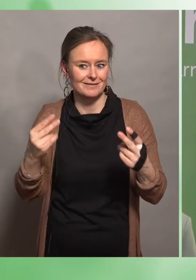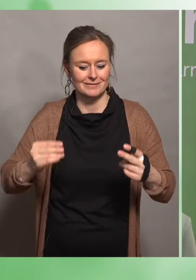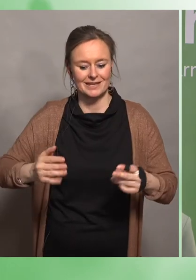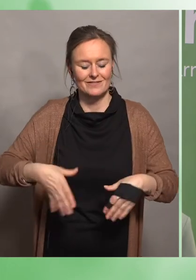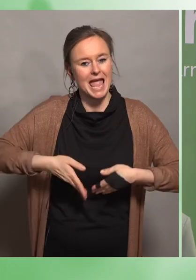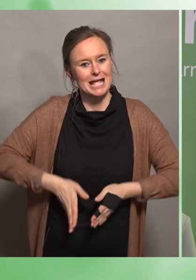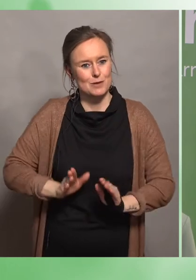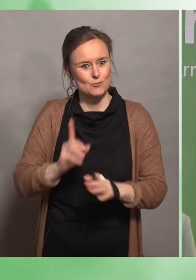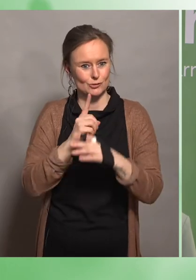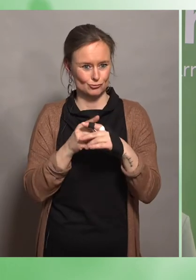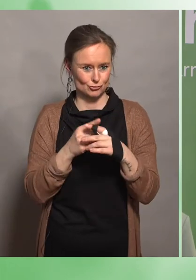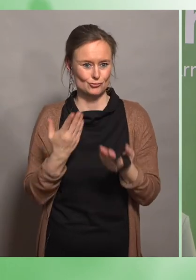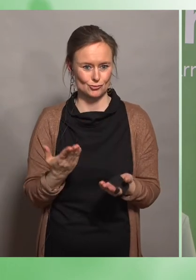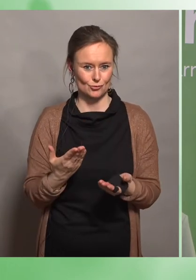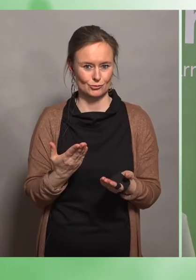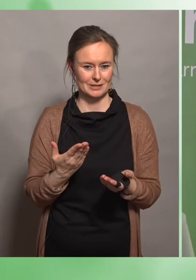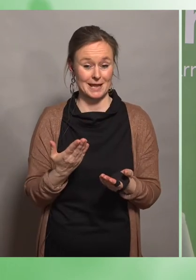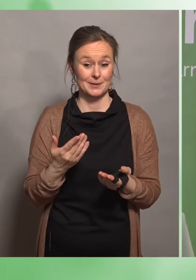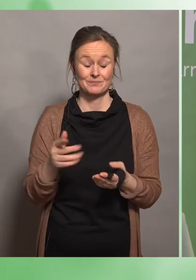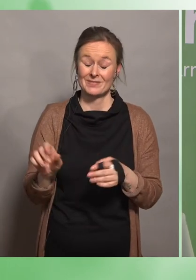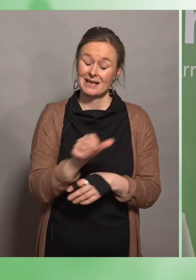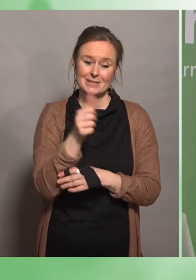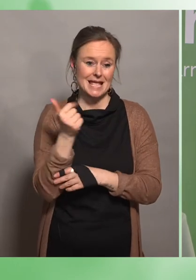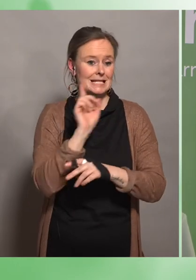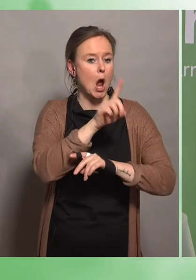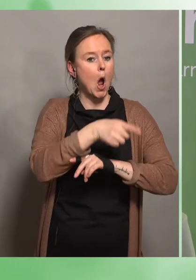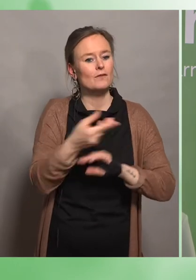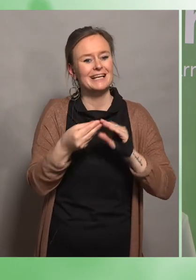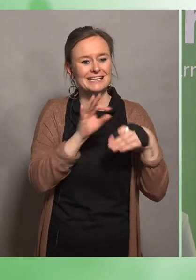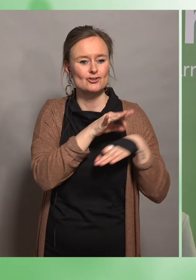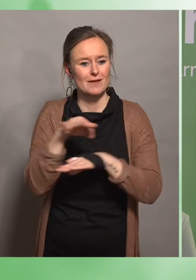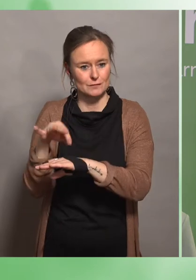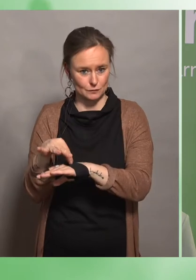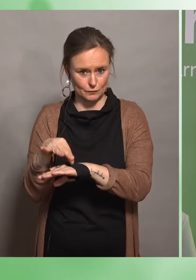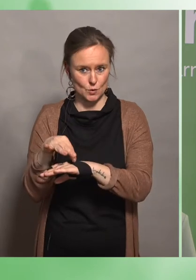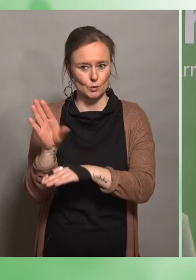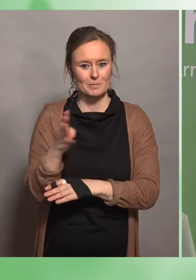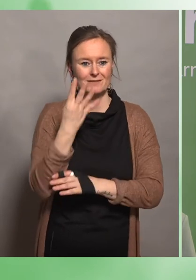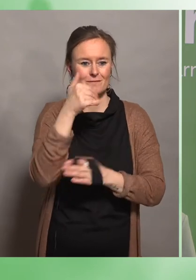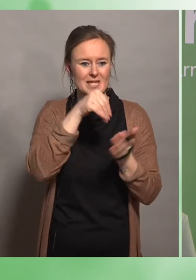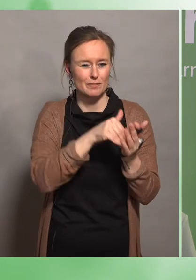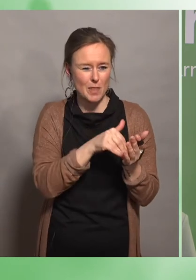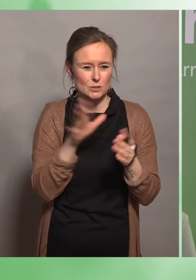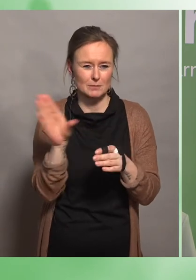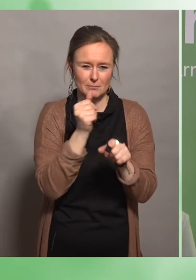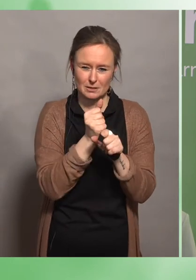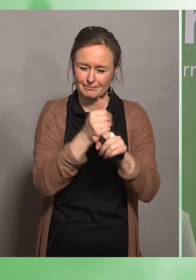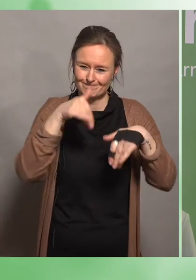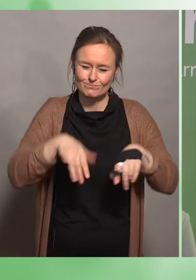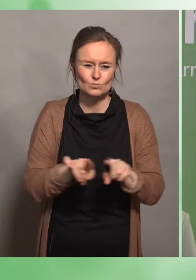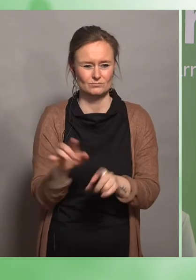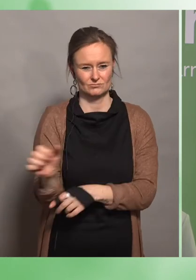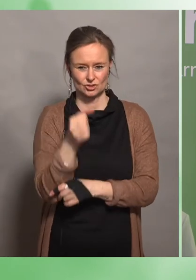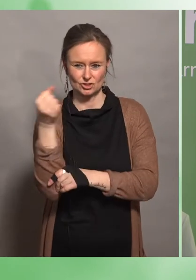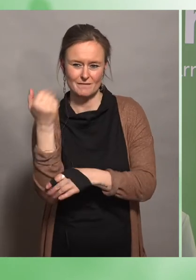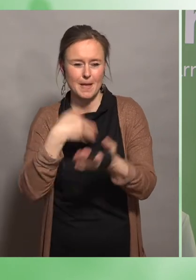erste Wichtige war der Auftrag der Geschäftsführung, die gesagt hat, mit 4.000 Mitarbeitern müssen wir es doch schaffen, auch mehr